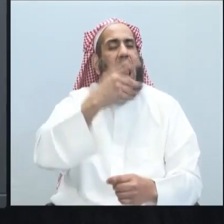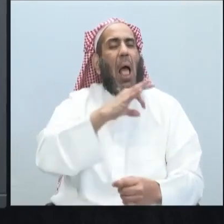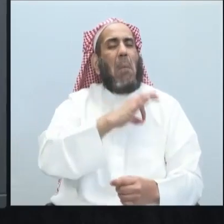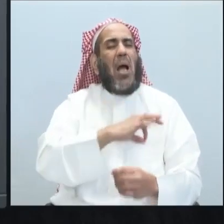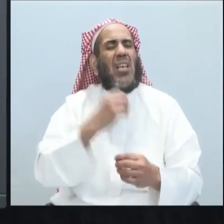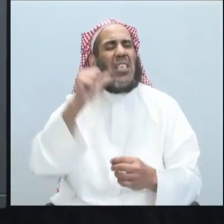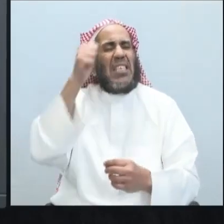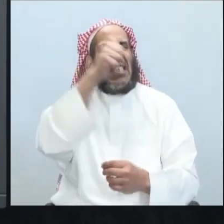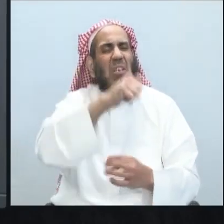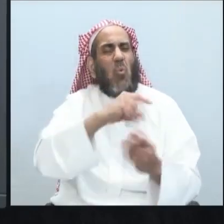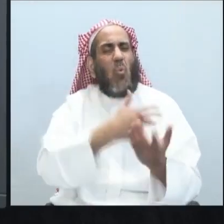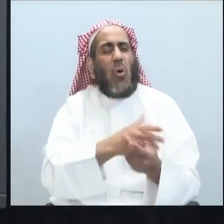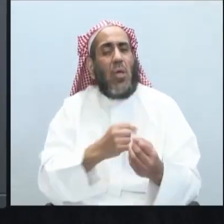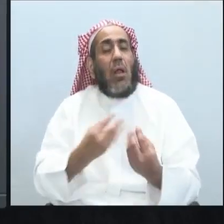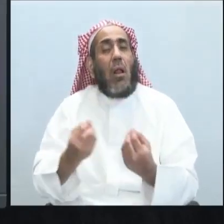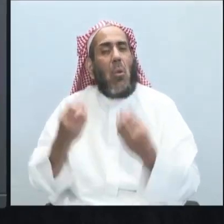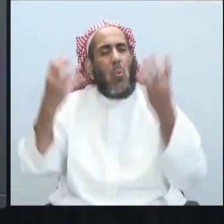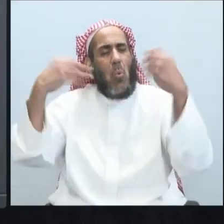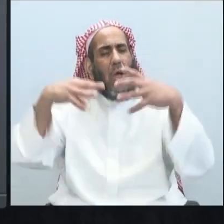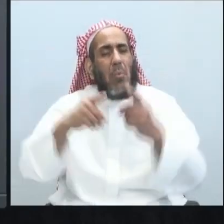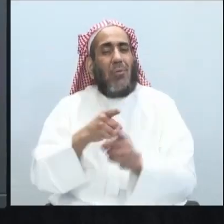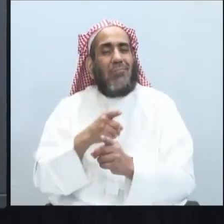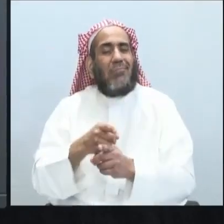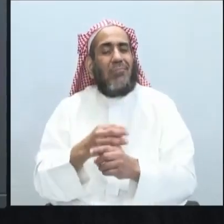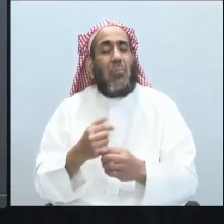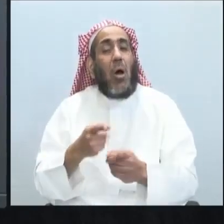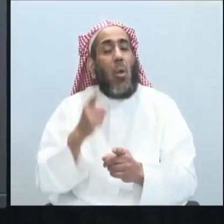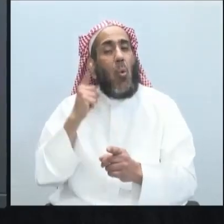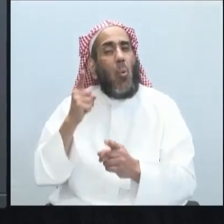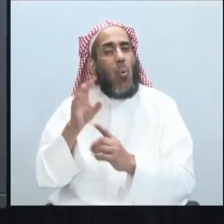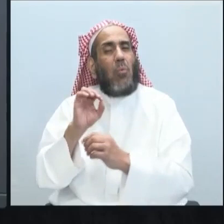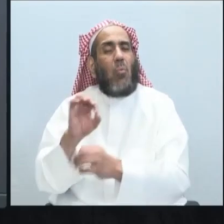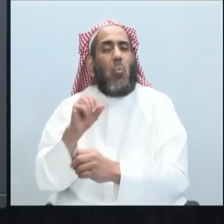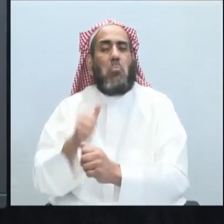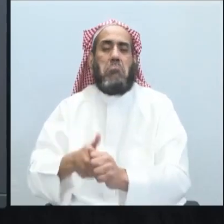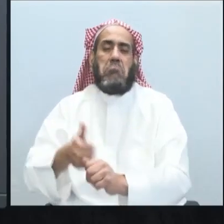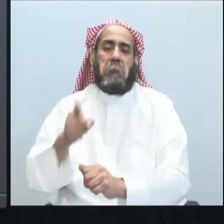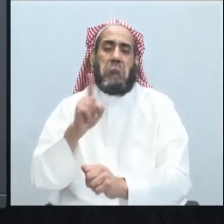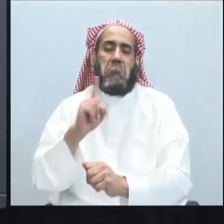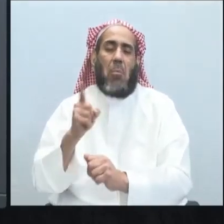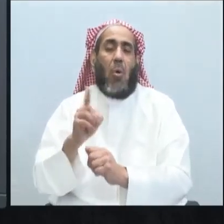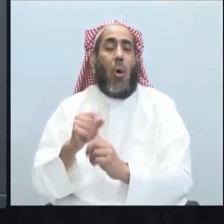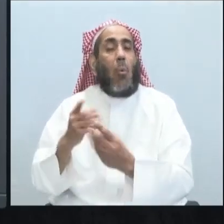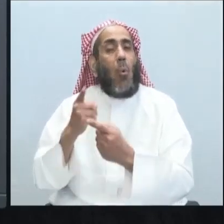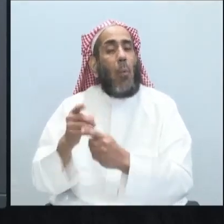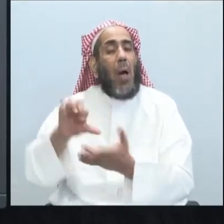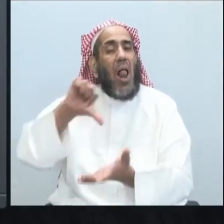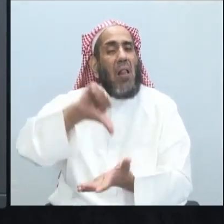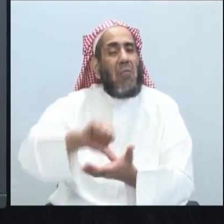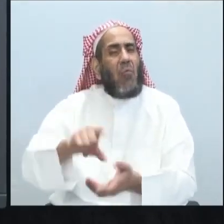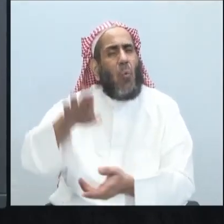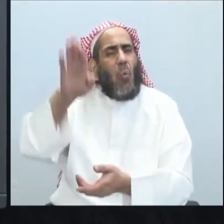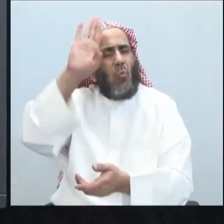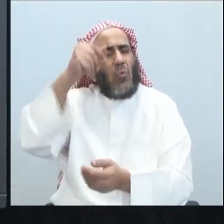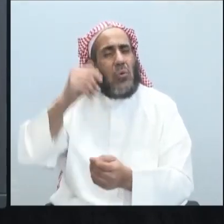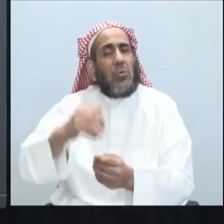اهل اهلي هذه نعمه هم لهم وكانني انا احسبها لهم و انهم هم ايضا ساعدوا